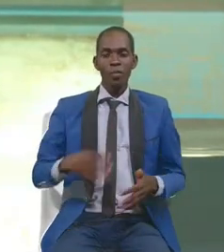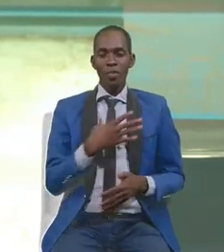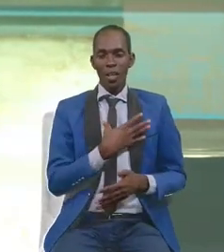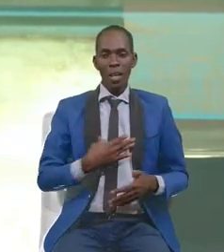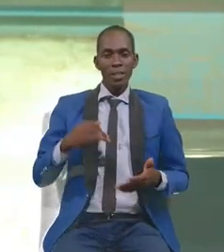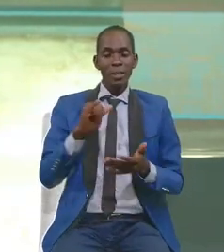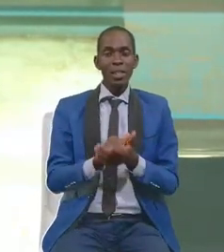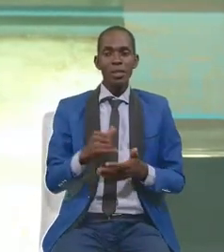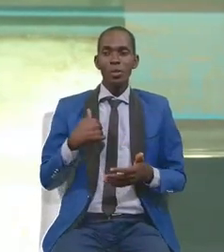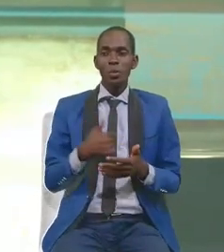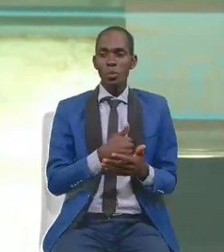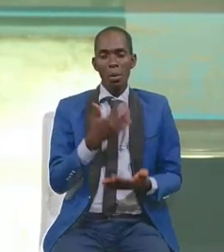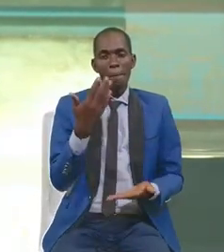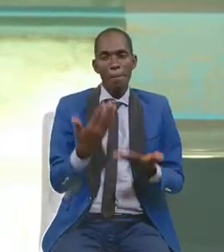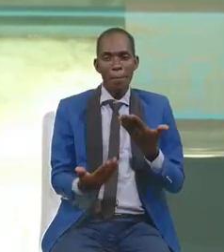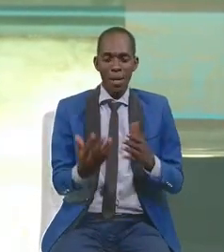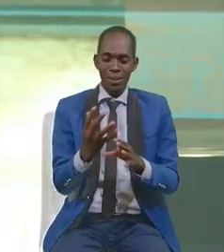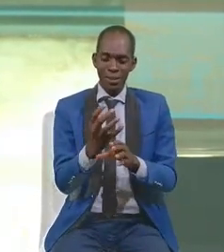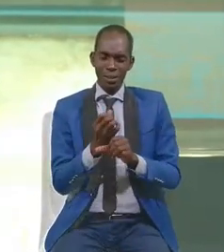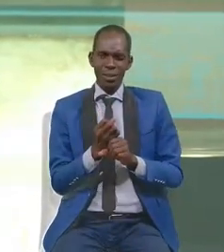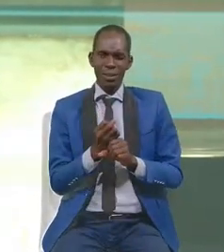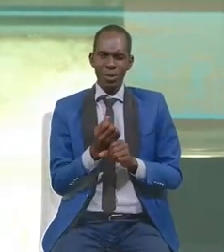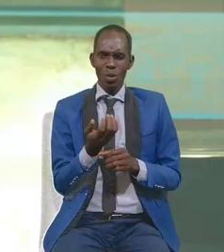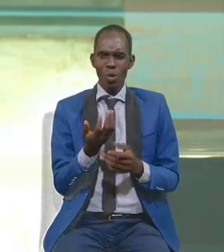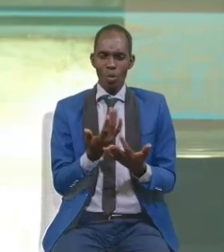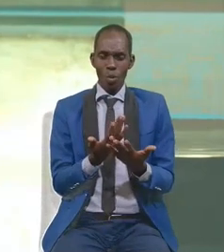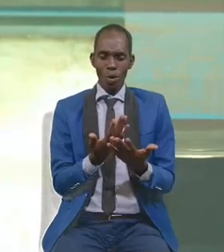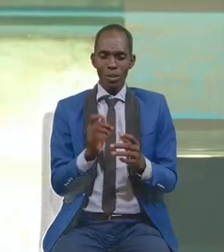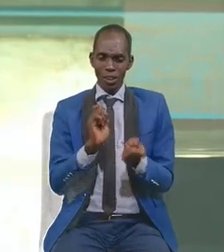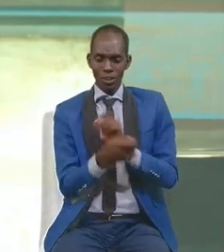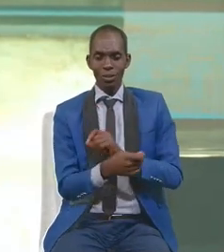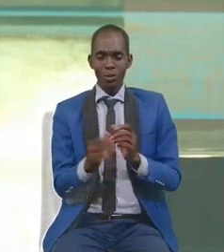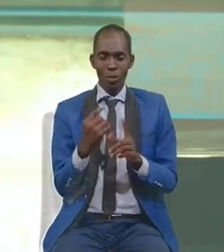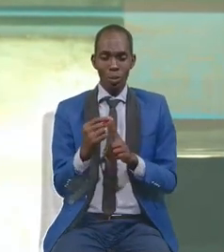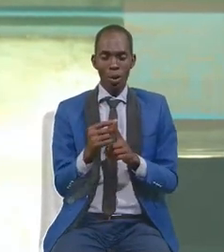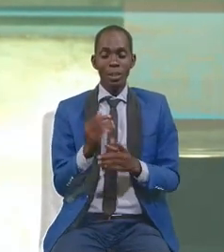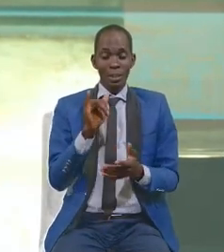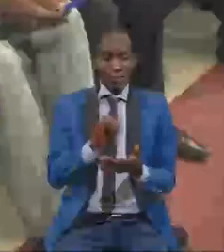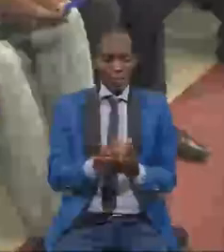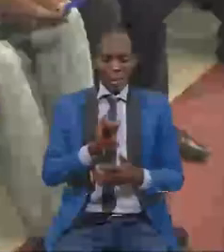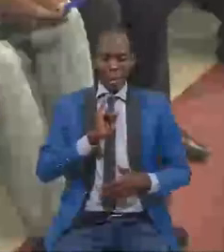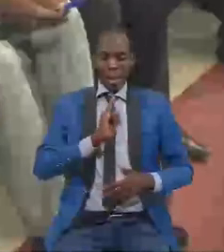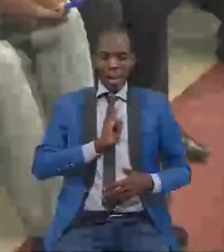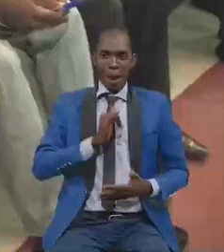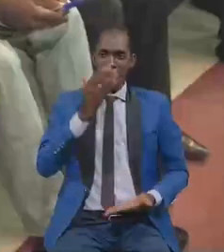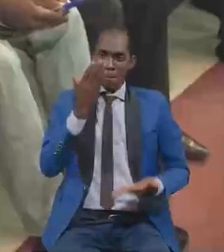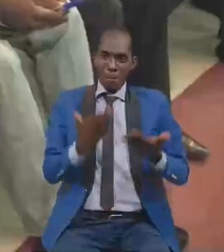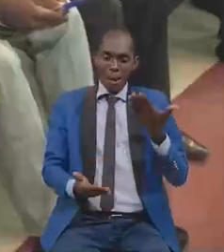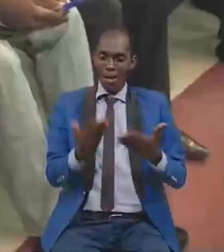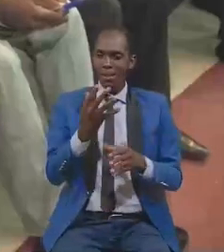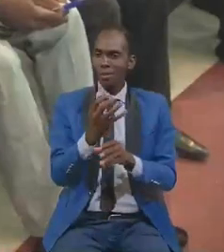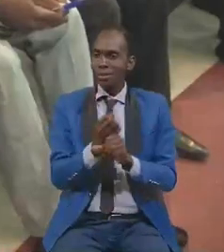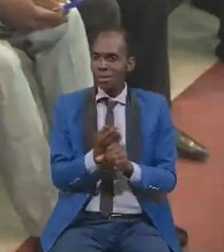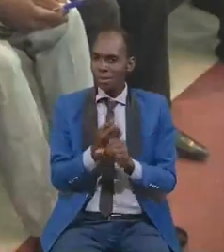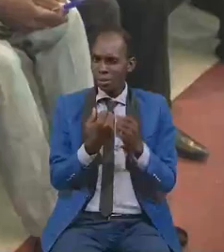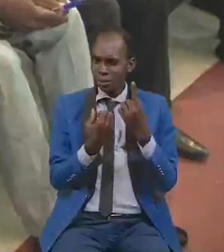reçussions, et que je disais, que je le personnalise, et que je reçusse,